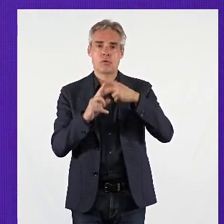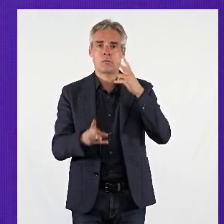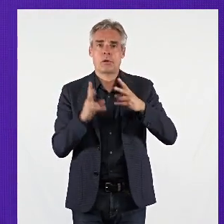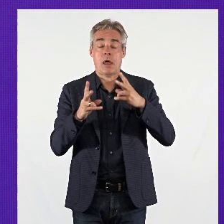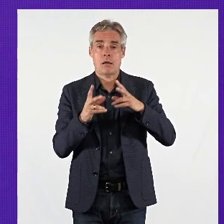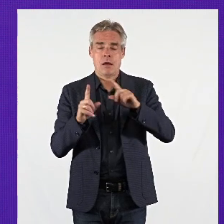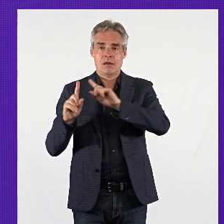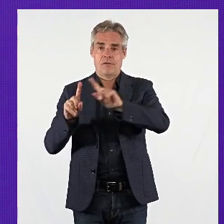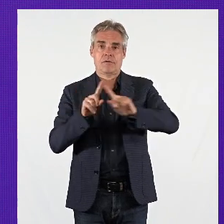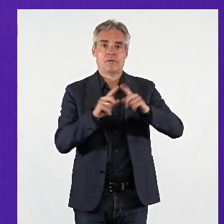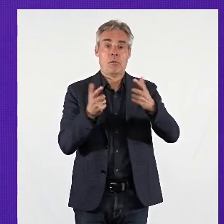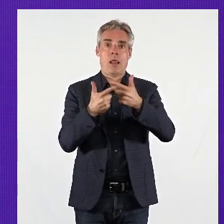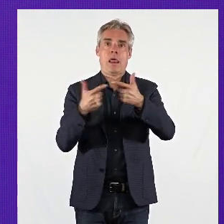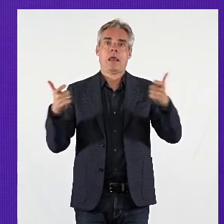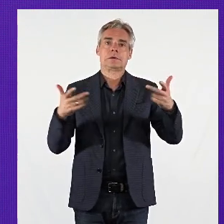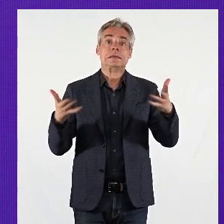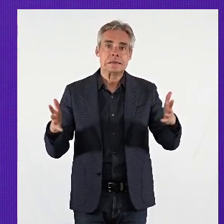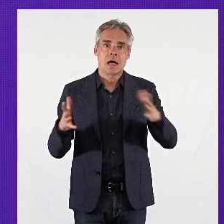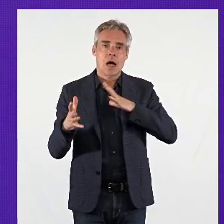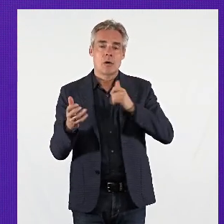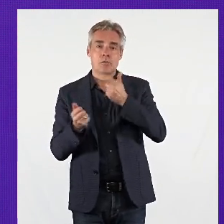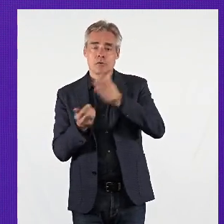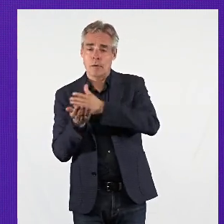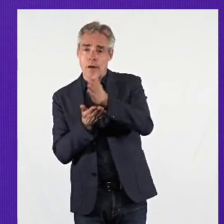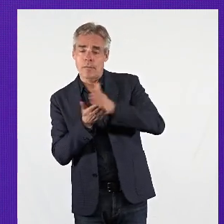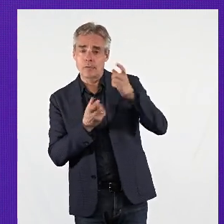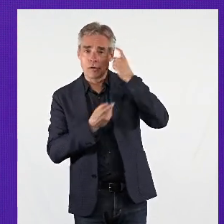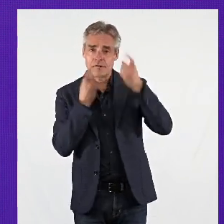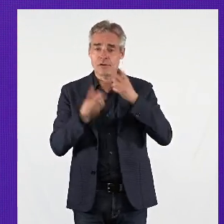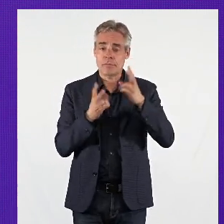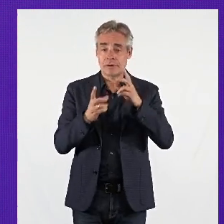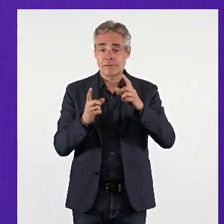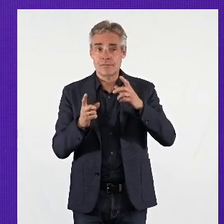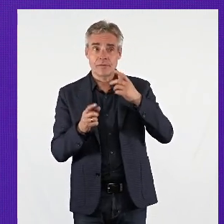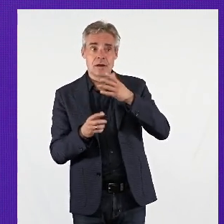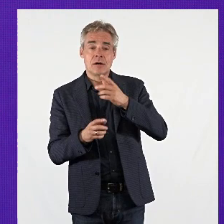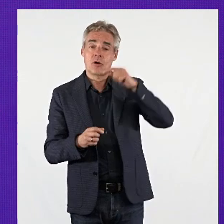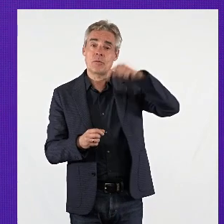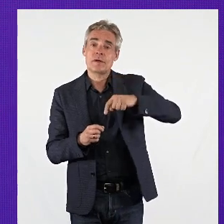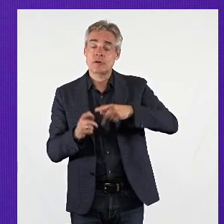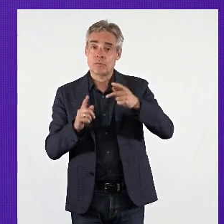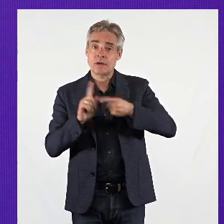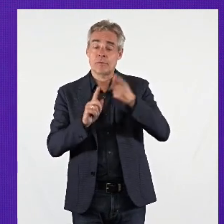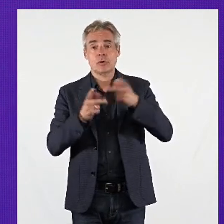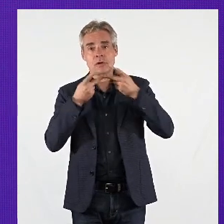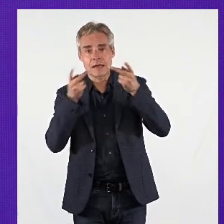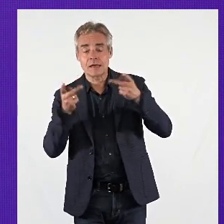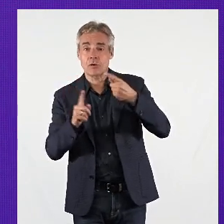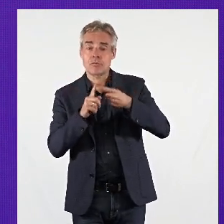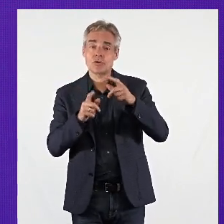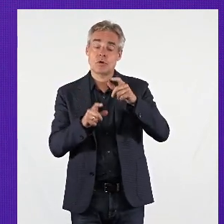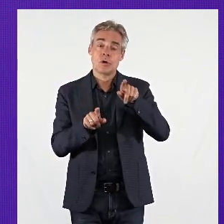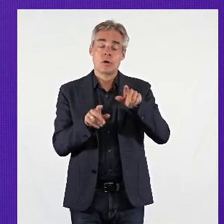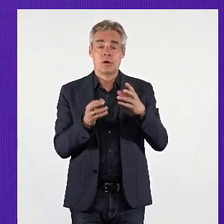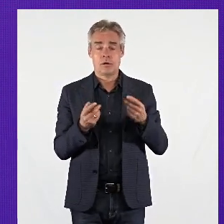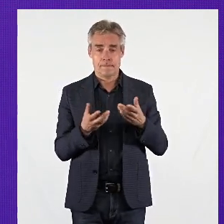hétéroclite, avec plusieurs axes pour vous, celui d'aller peut-être vers une obligation plus grande de déclaration et puis d'une intégration justement